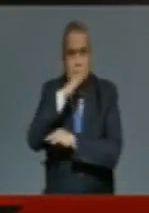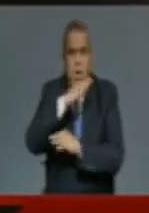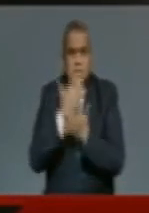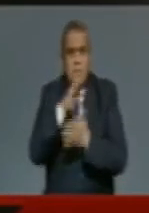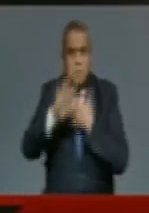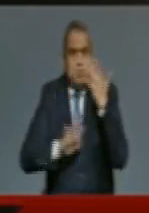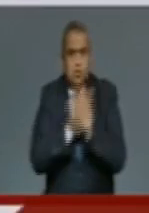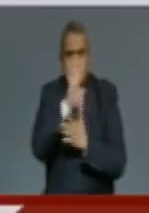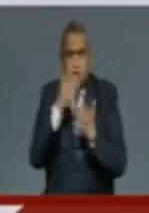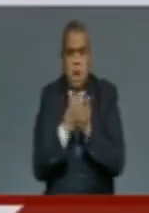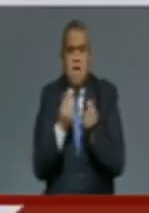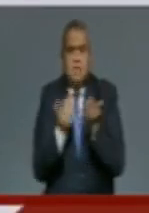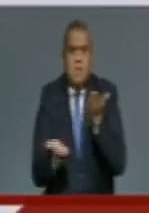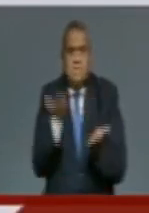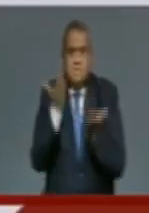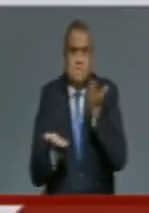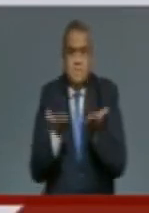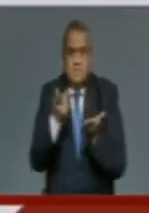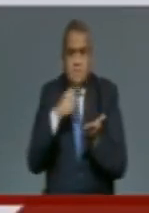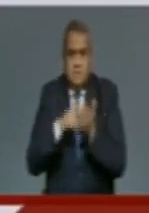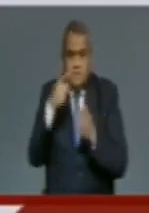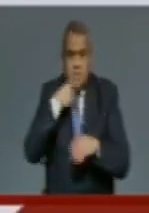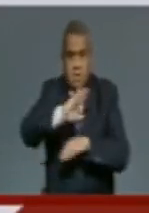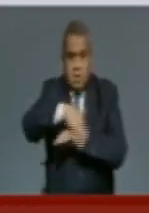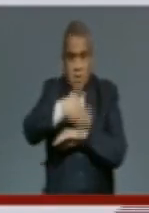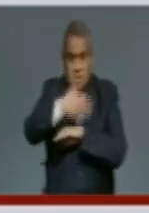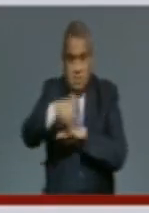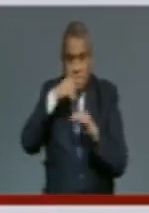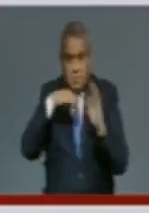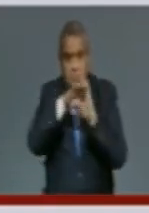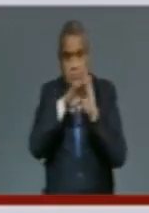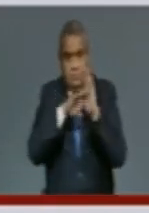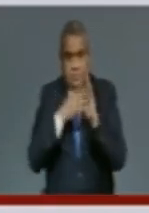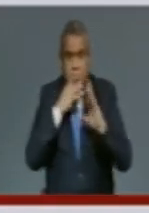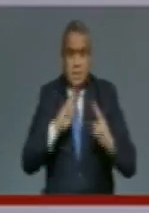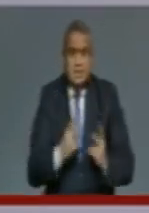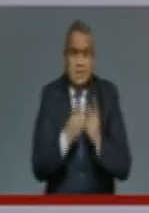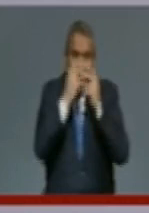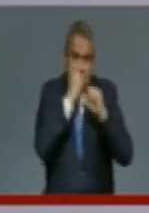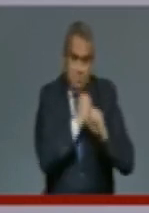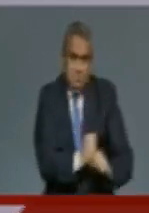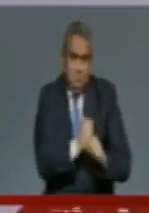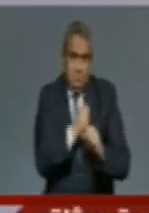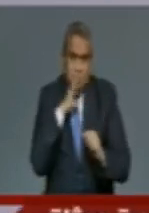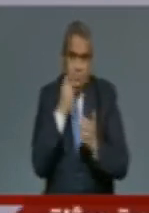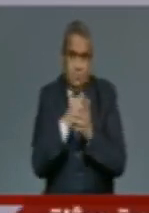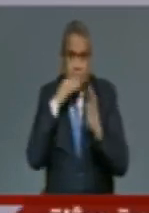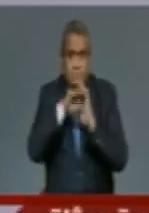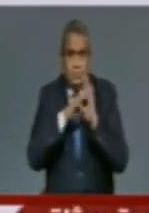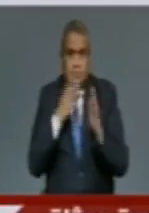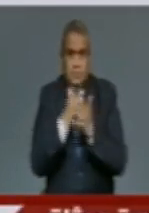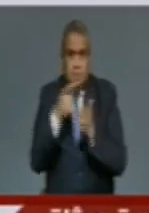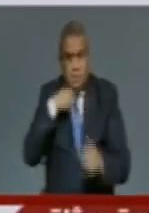إحنا كان لنا خطة لإدارة الديون اللي إحنا عملنا بها خطة التنمية المستدامة. برضو هذا الأمر نتيجة الظروف اللي مرت